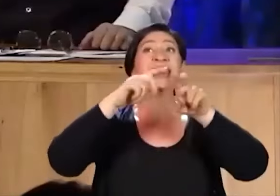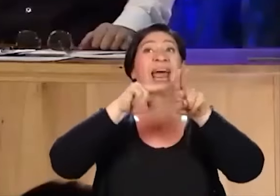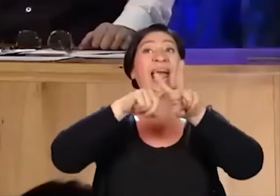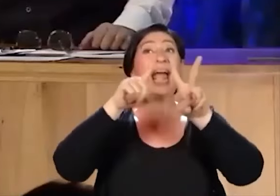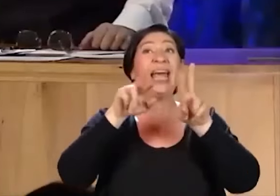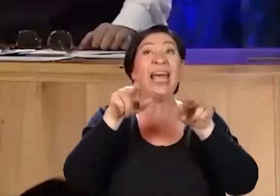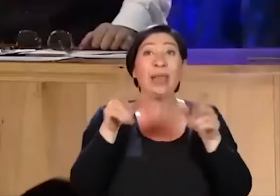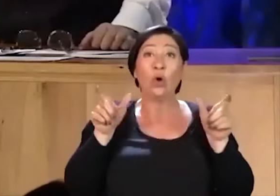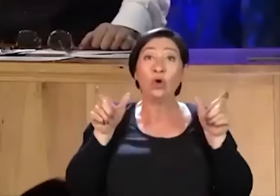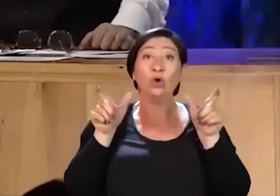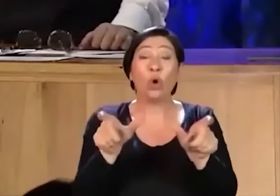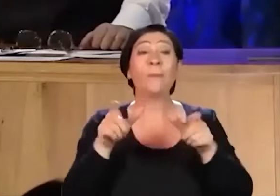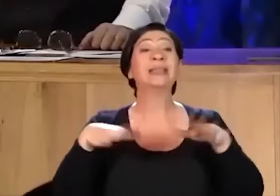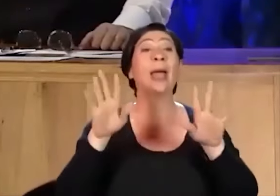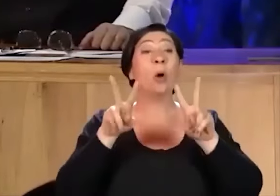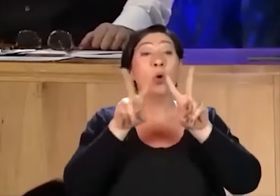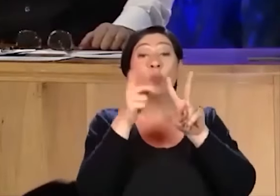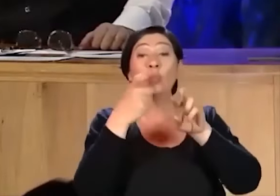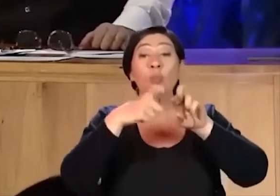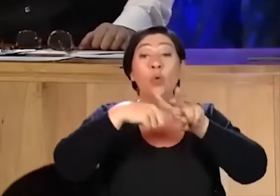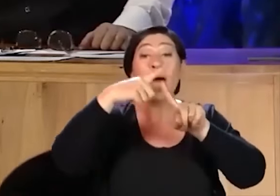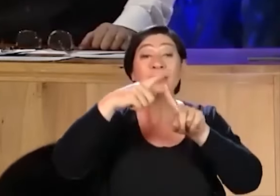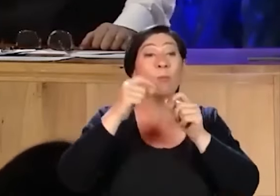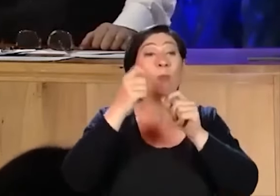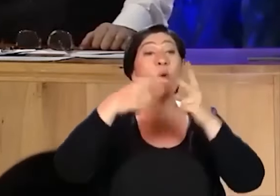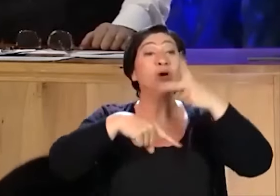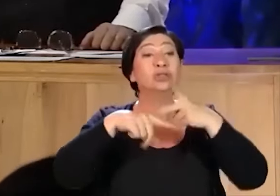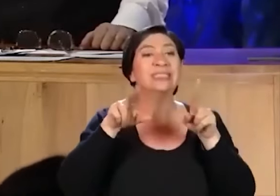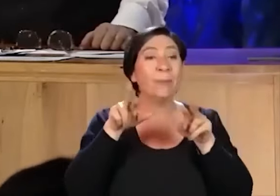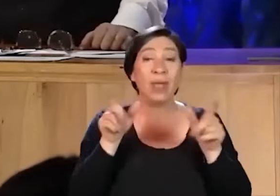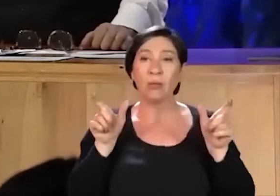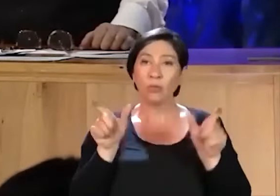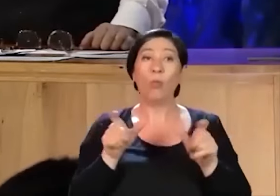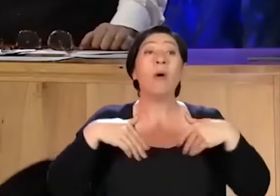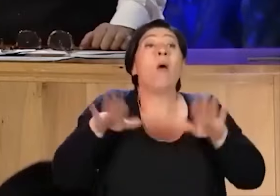değil. Murat Boz kadar emniyette değil. Hakikaten...